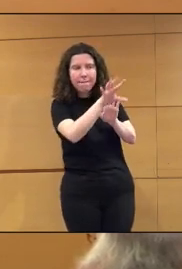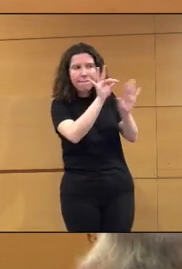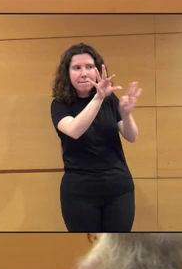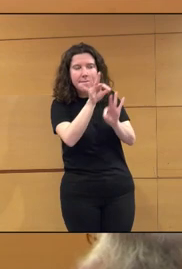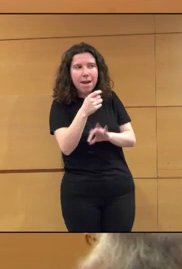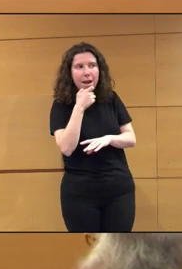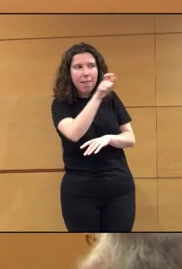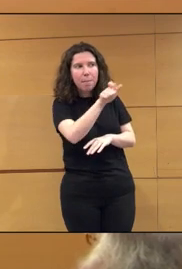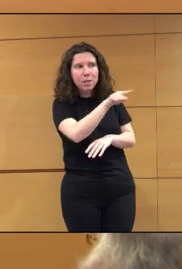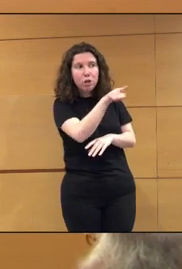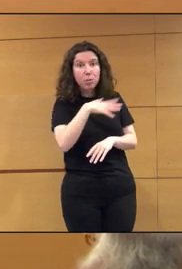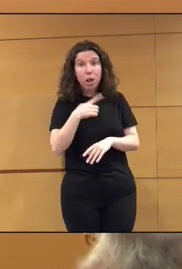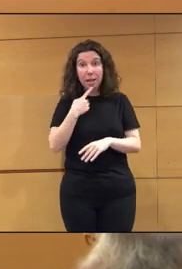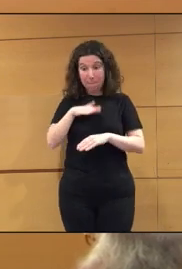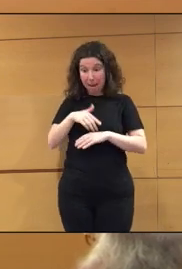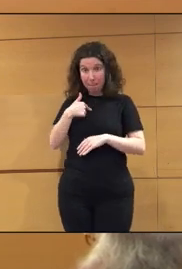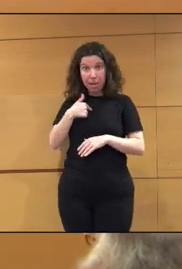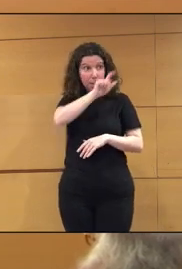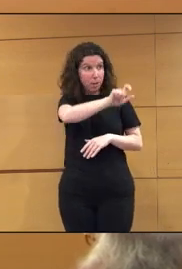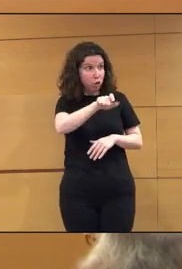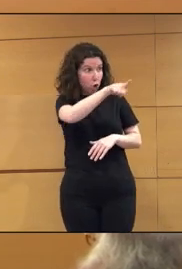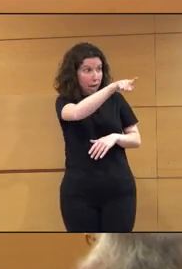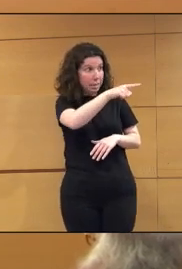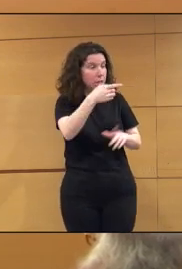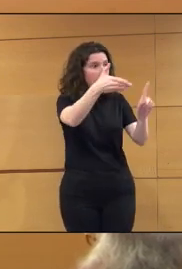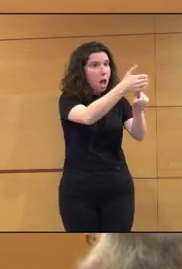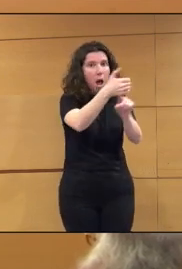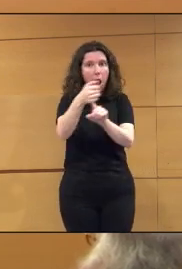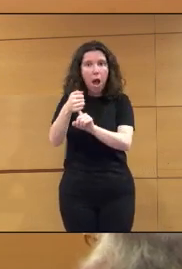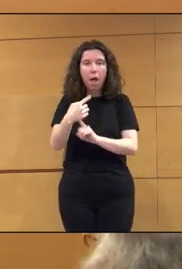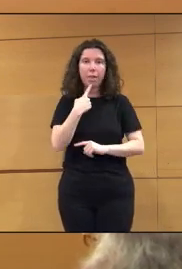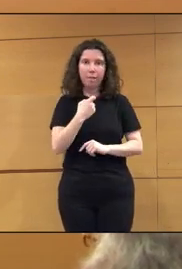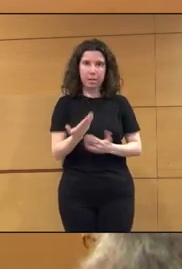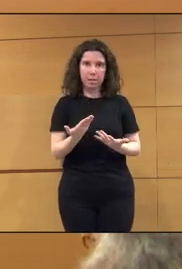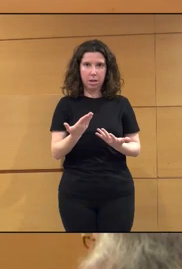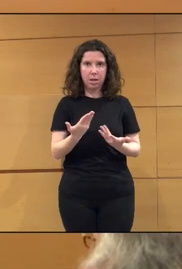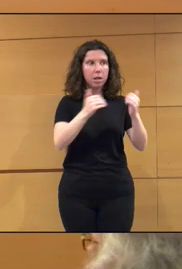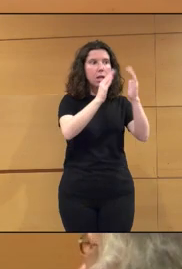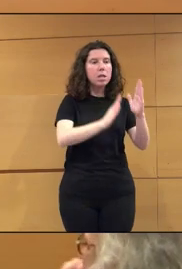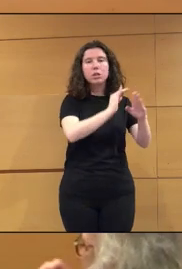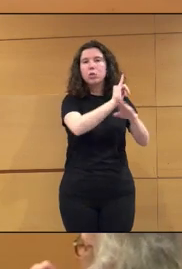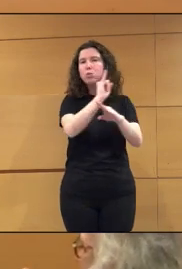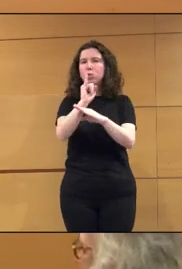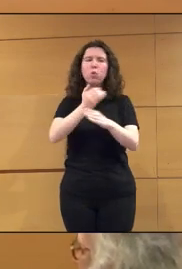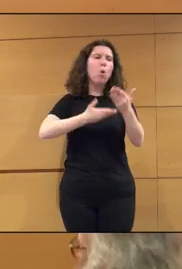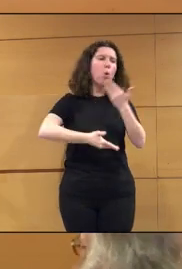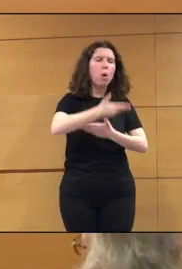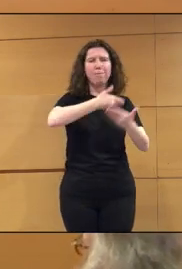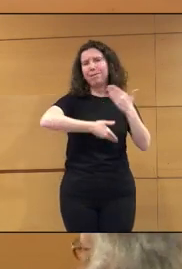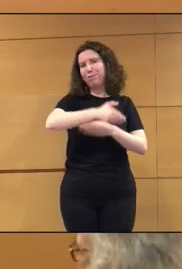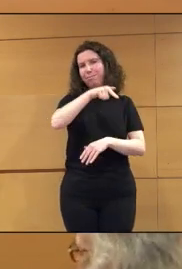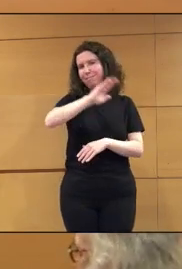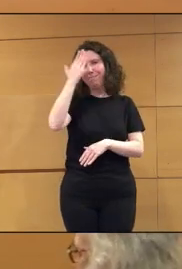a aquestes persones. Aleshores, la col·laboració amb institucions des del principi és